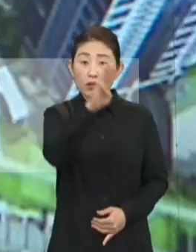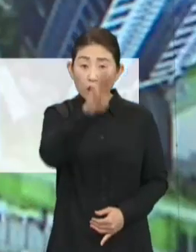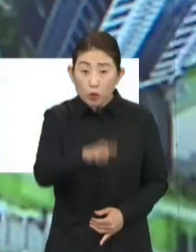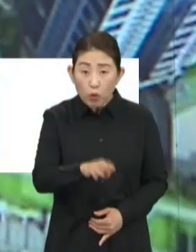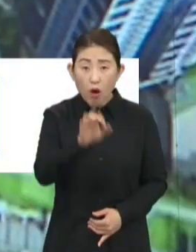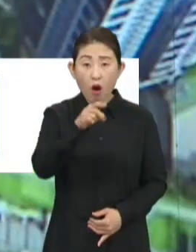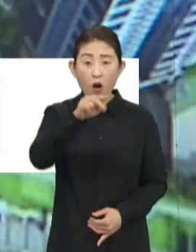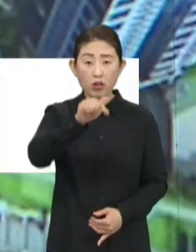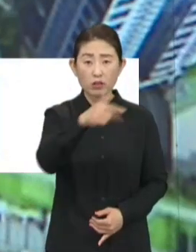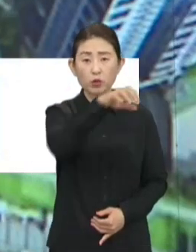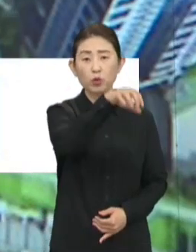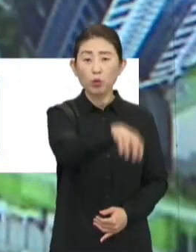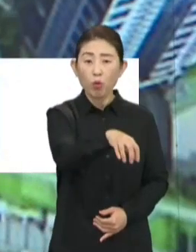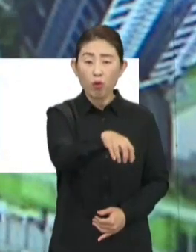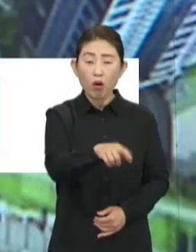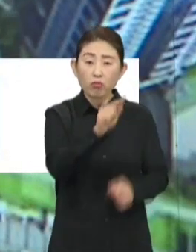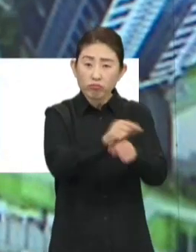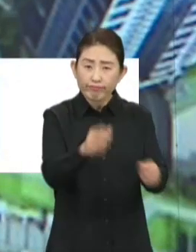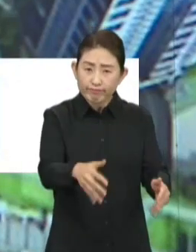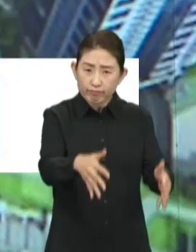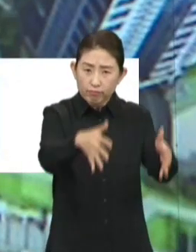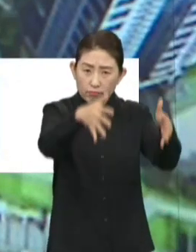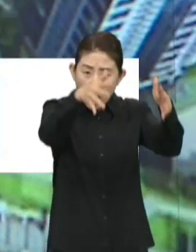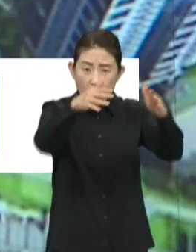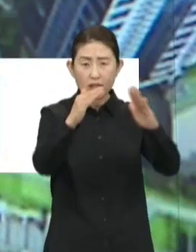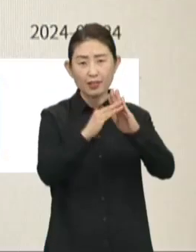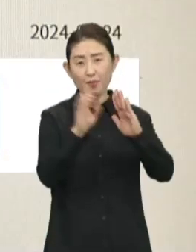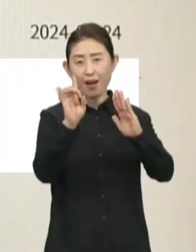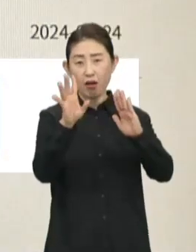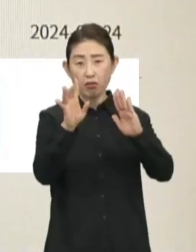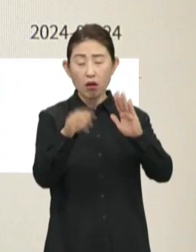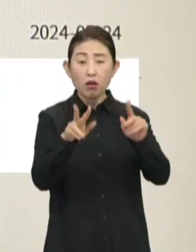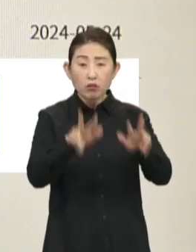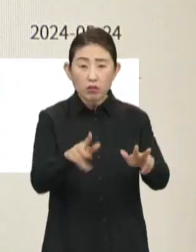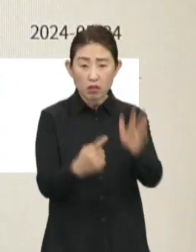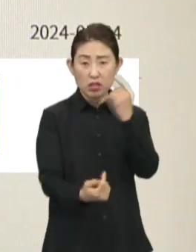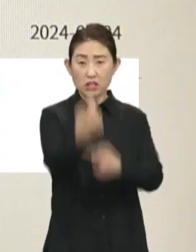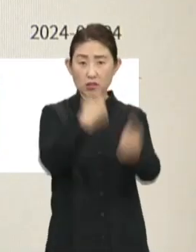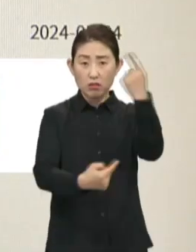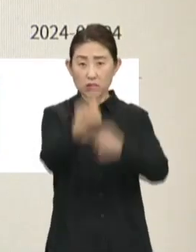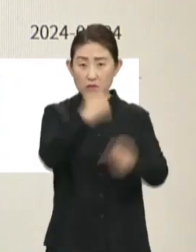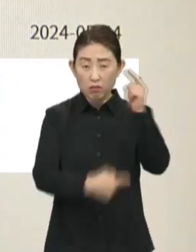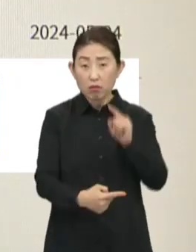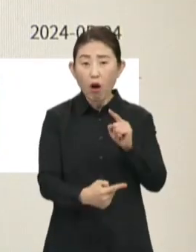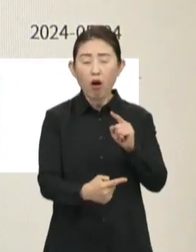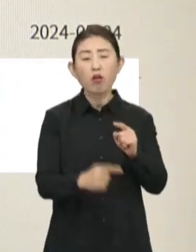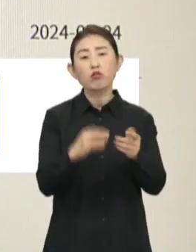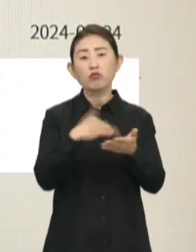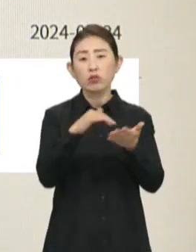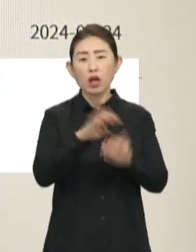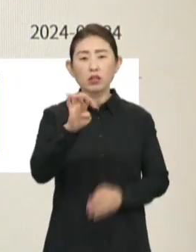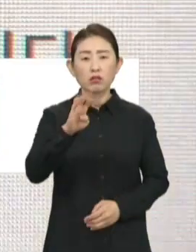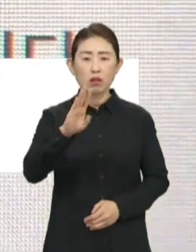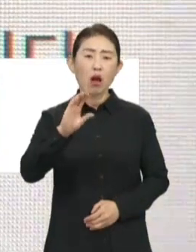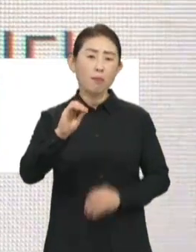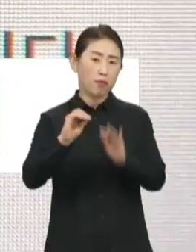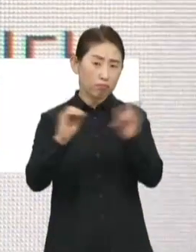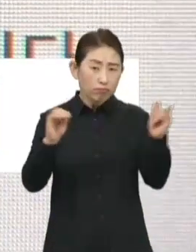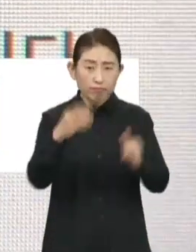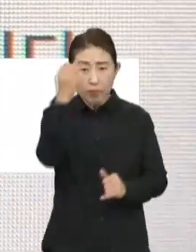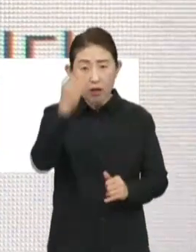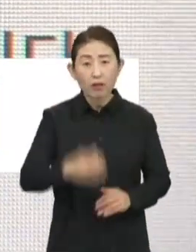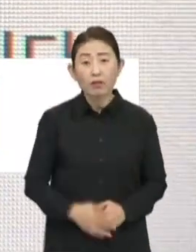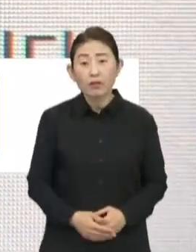세종시 어진동에 한 주상복합 아파트 한가구 무순이 청약에 무려 44만여 명이 몰렸습니다